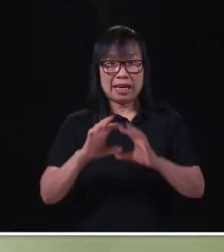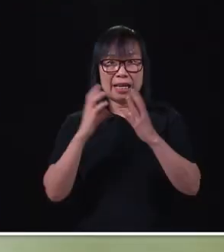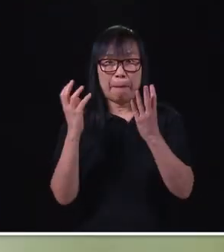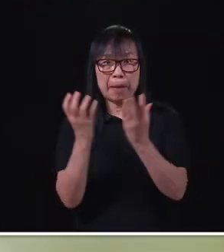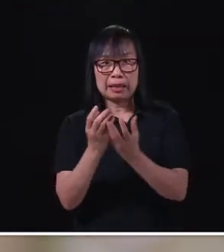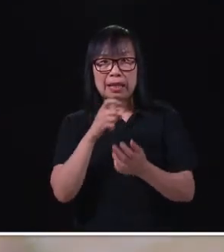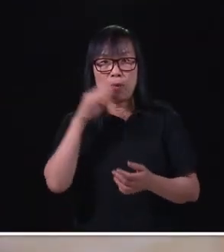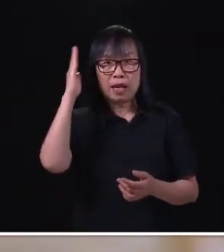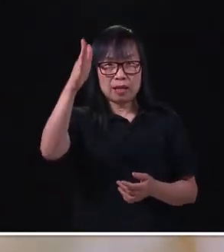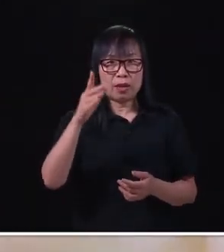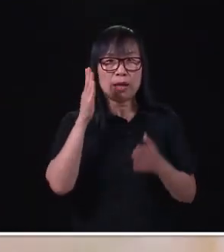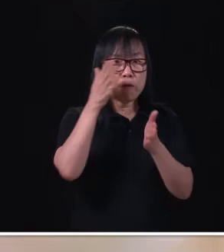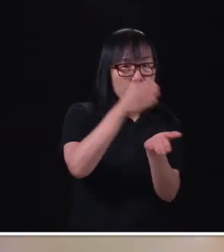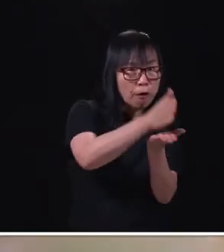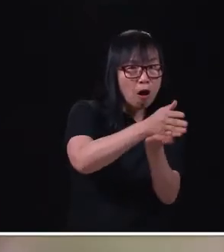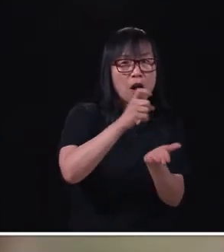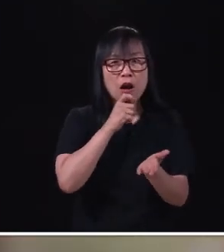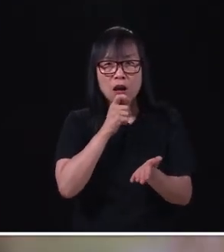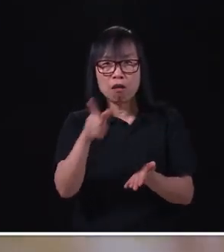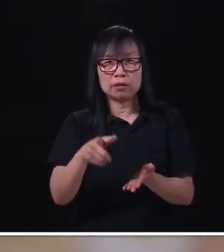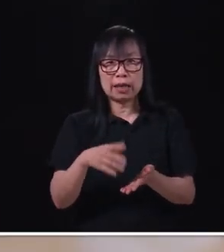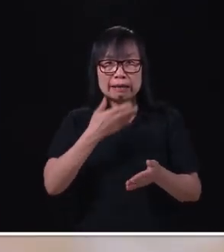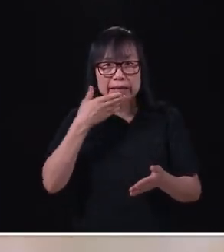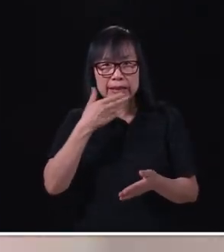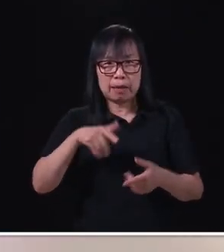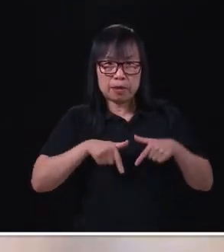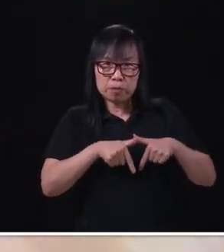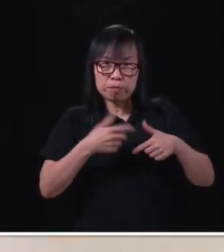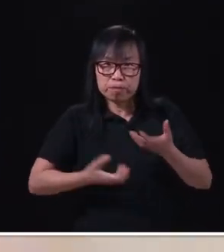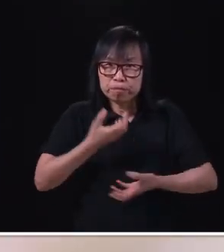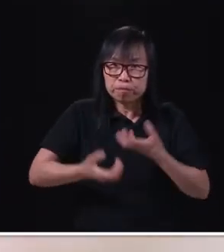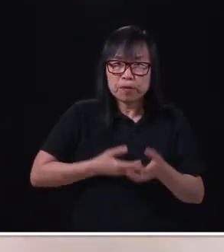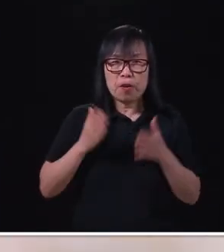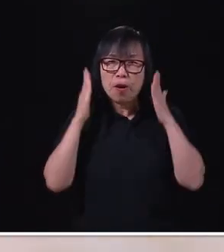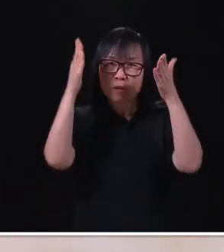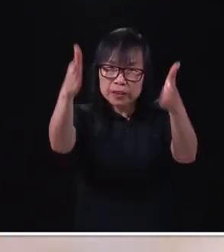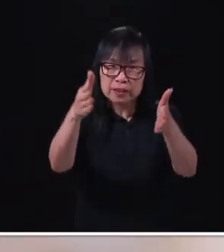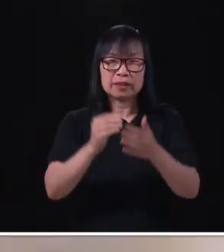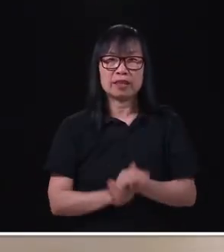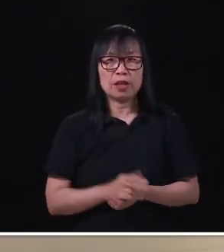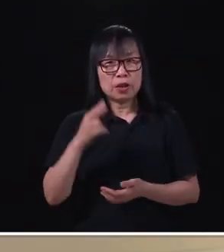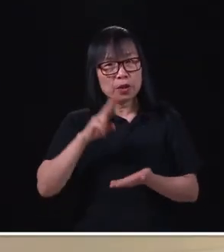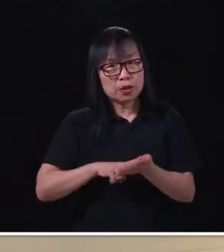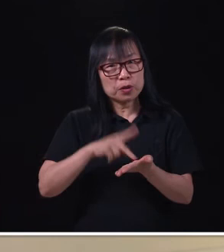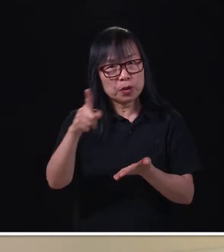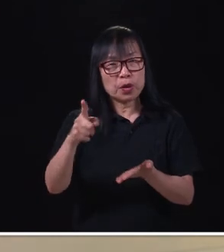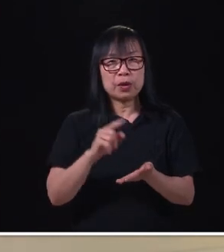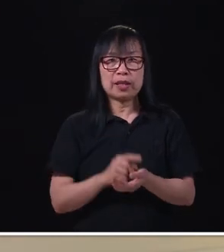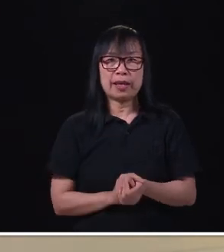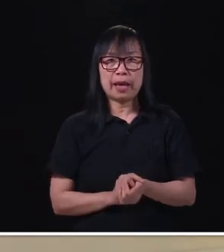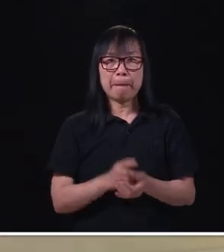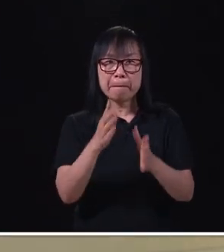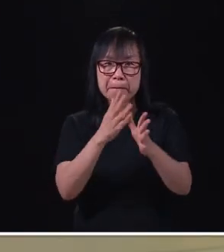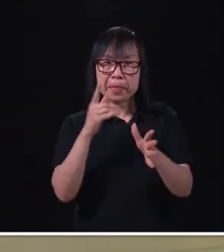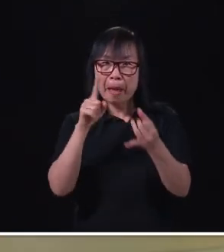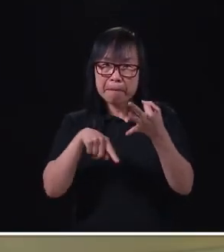一班有理想、有方向的年轻人，怀住心里面的一团火，勇往直前。相信他们会一如他